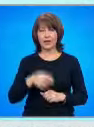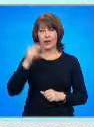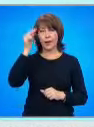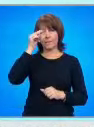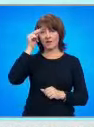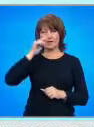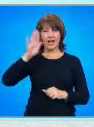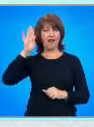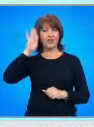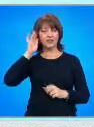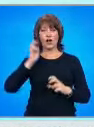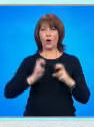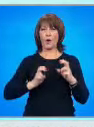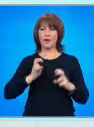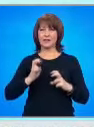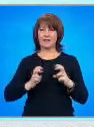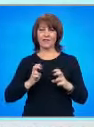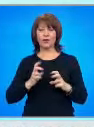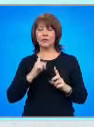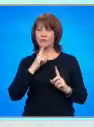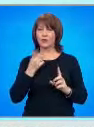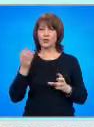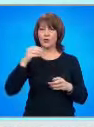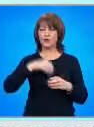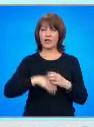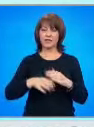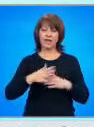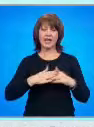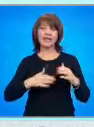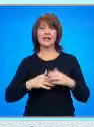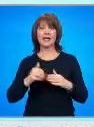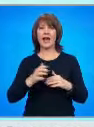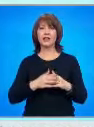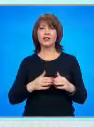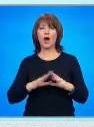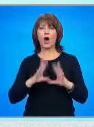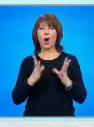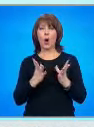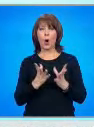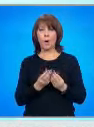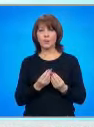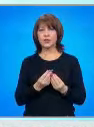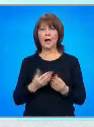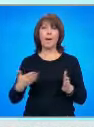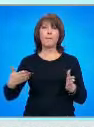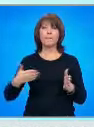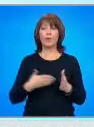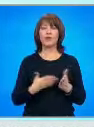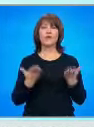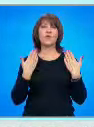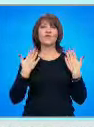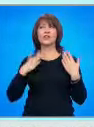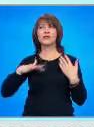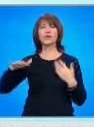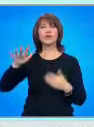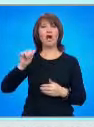Българският военно-промишлен комплекс със сигурност може да участва в изграждането на обща противовъздушна отбрана на Европейския съюз, заяви